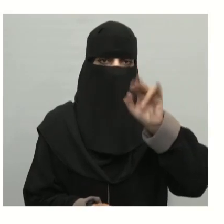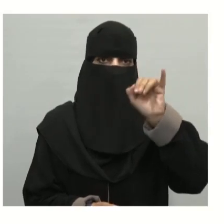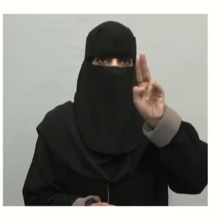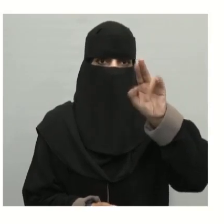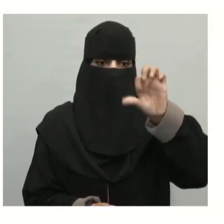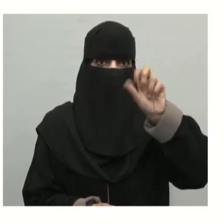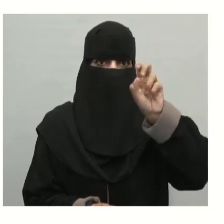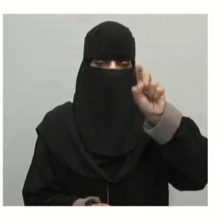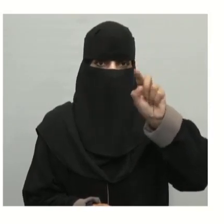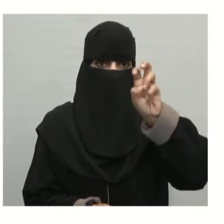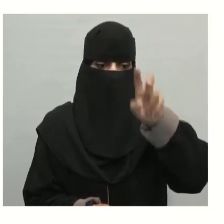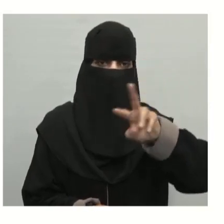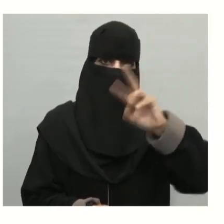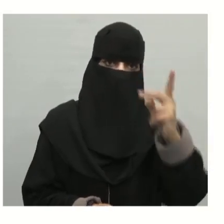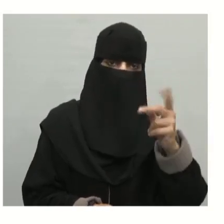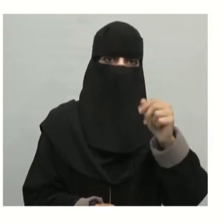متورقه